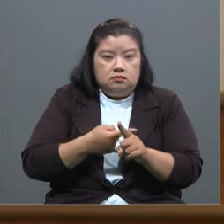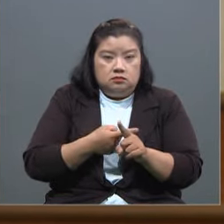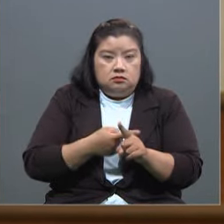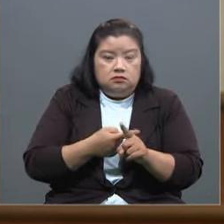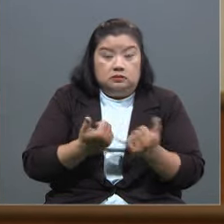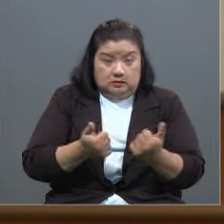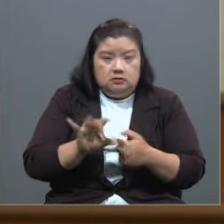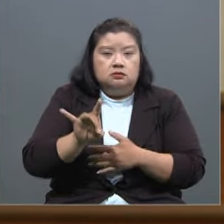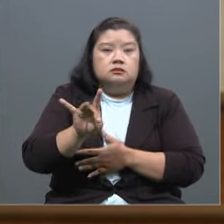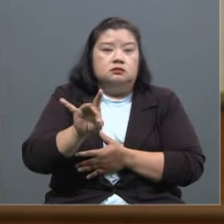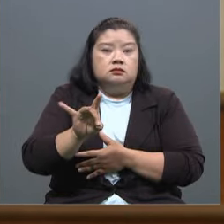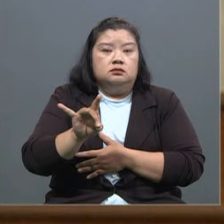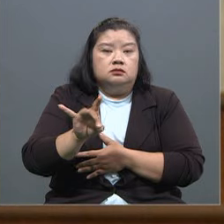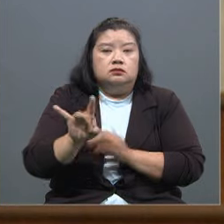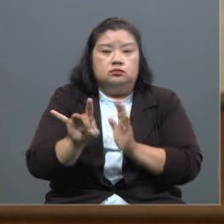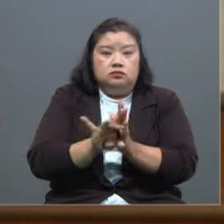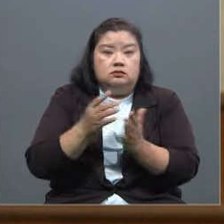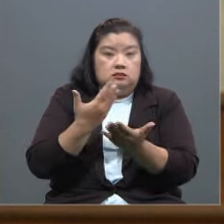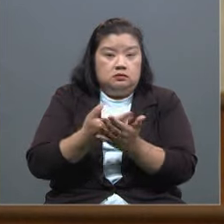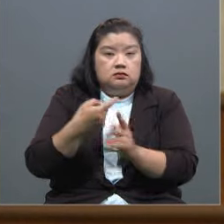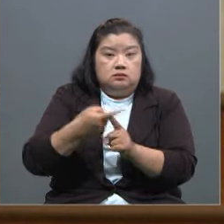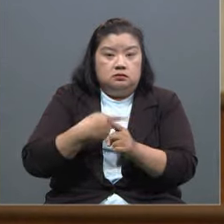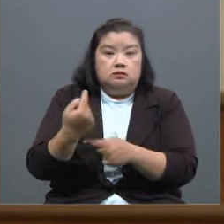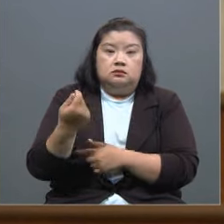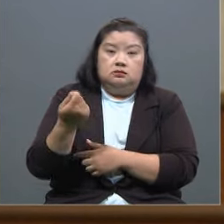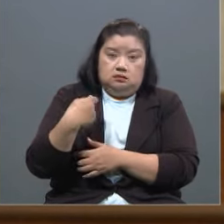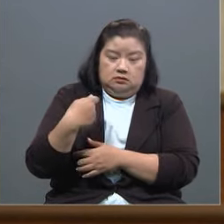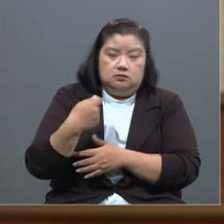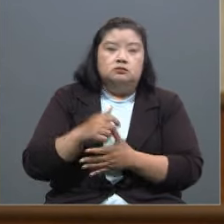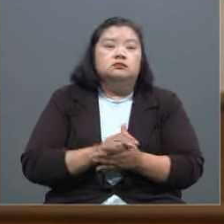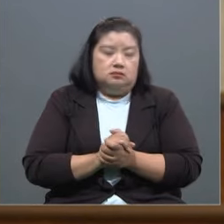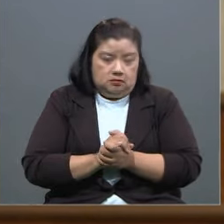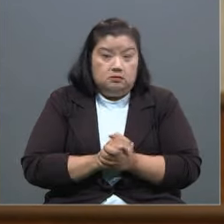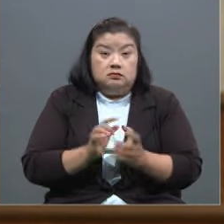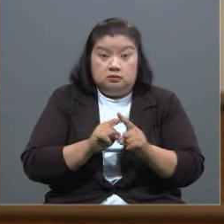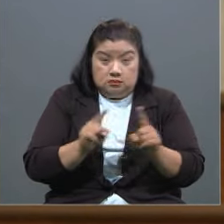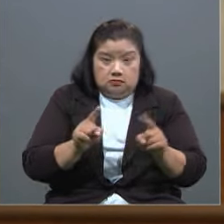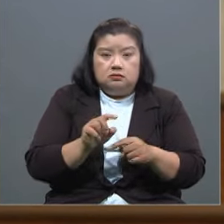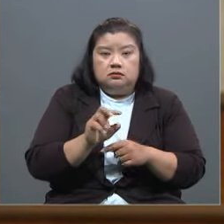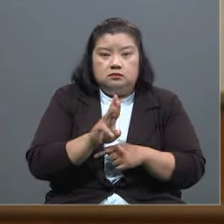สิงหาคมส่วนกรณีของรัฐมนตรี